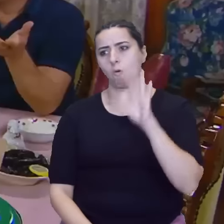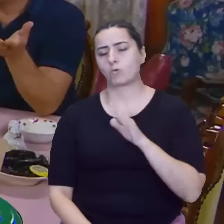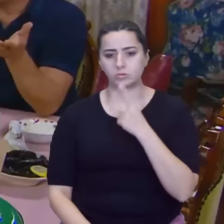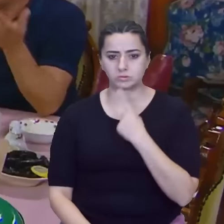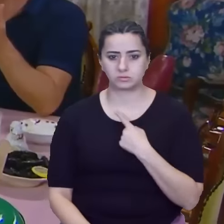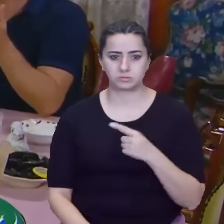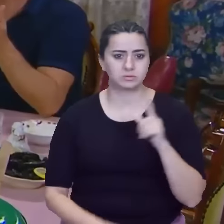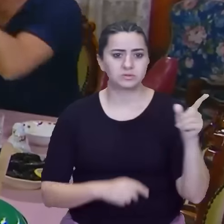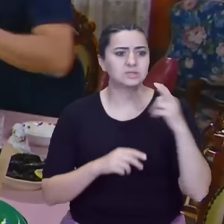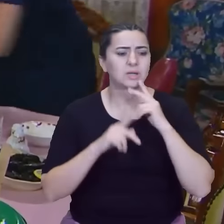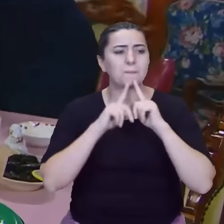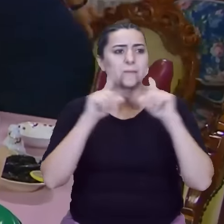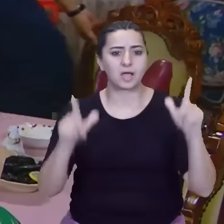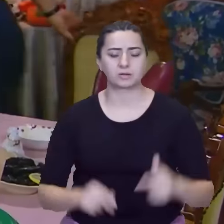ya.